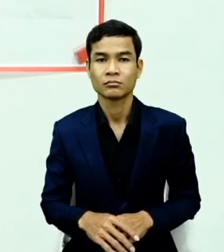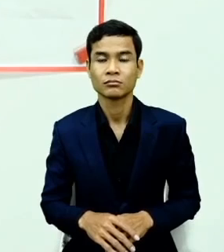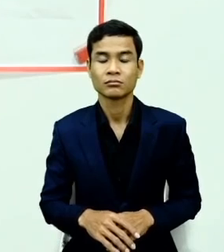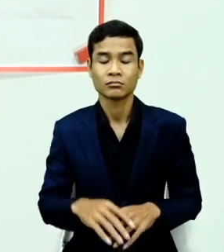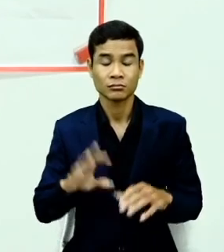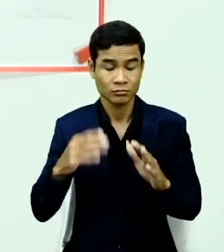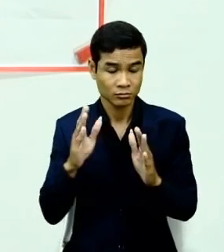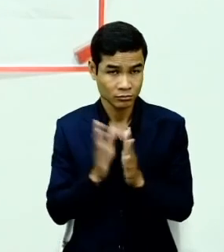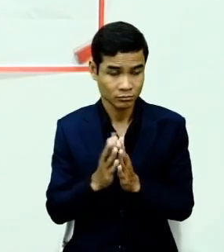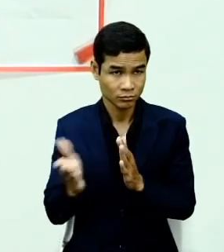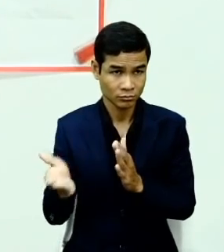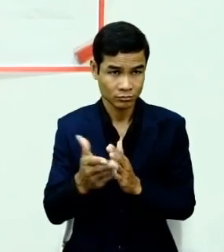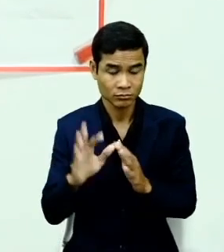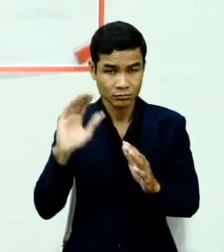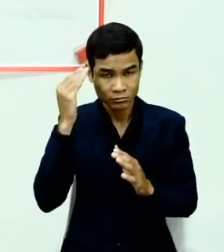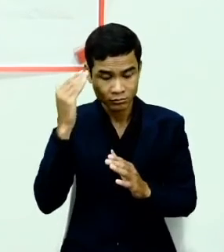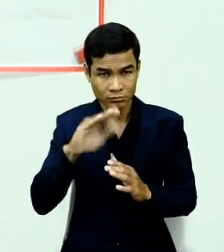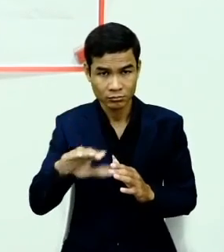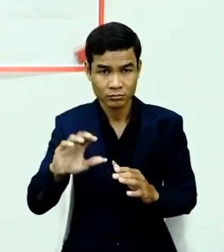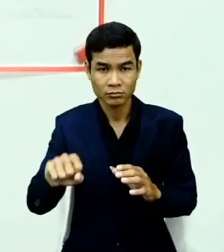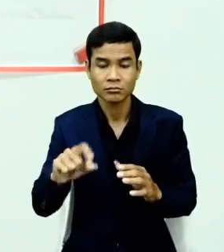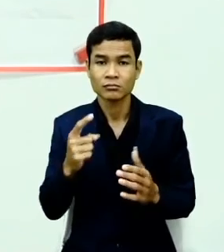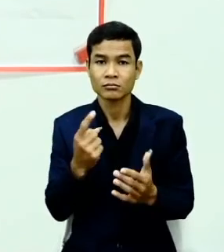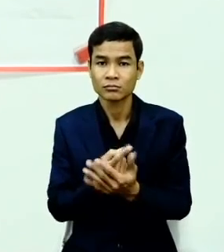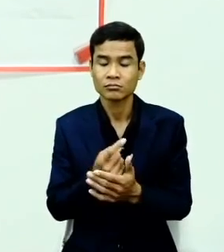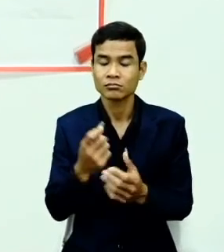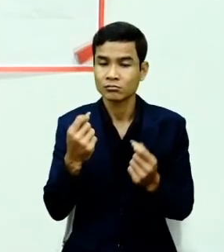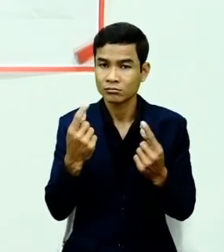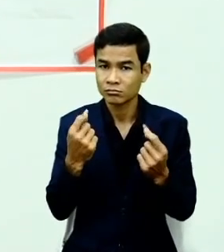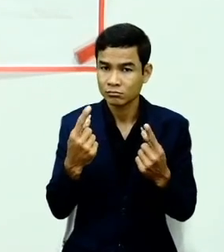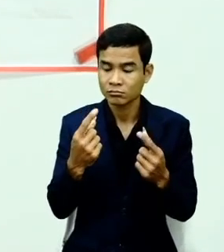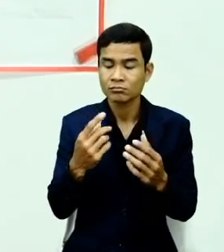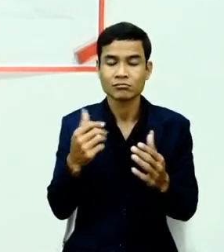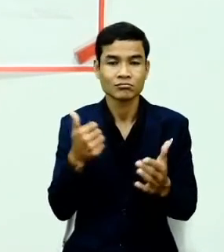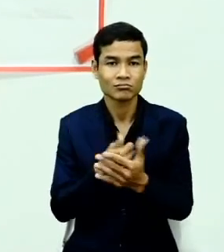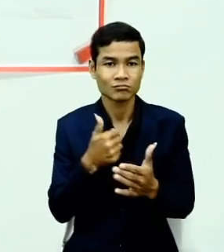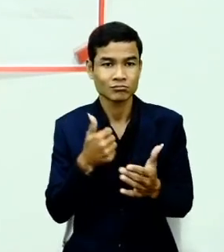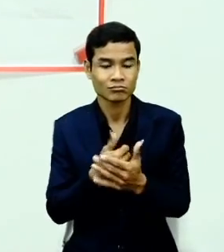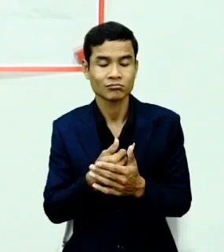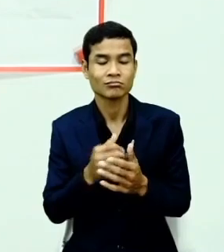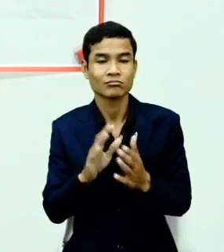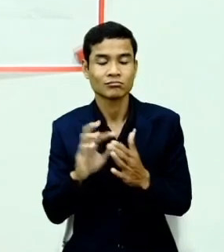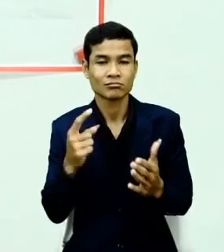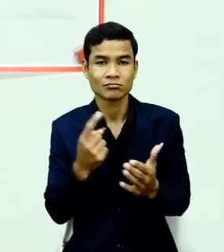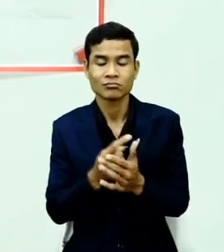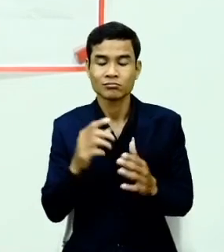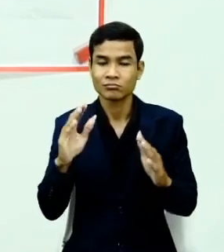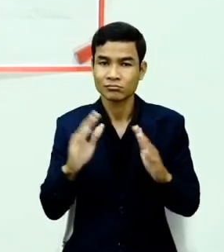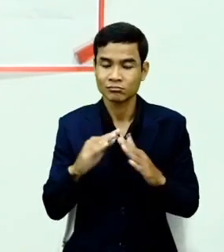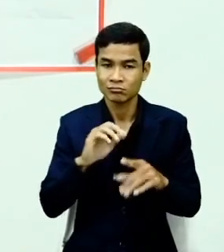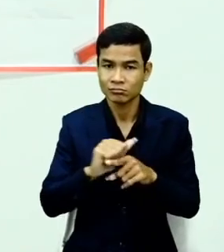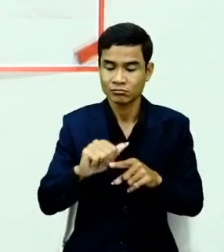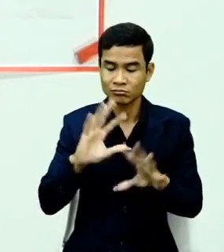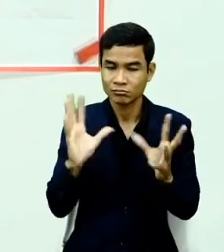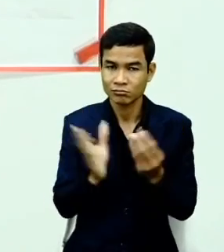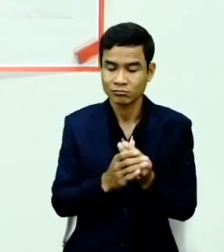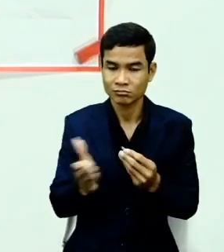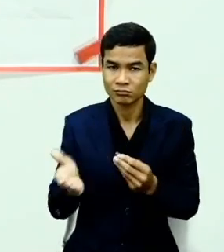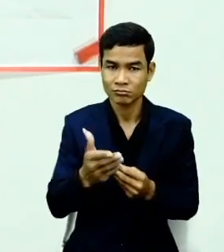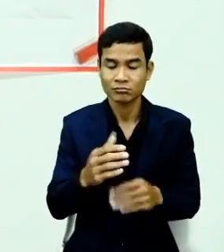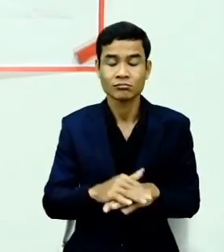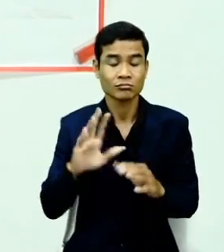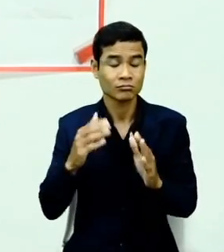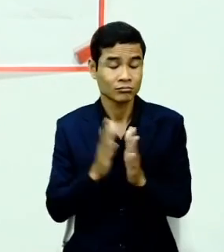ចាអរគុណមែនតើសង្ឃឹមថាកូនកូនទាំងអស់គ្នាប្រកបជាយល់និងខិតខំព្យាយាមចូលរួមធ្វើកិច្ចការផ្ទះបានគ្រប់គ្រប់គ្នា